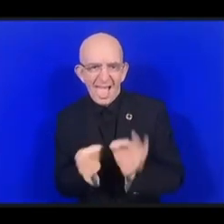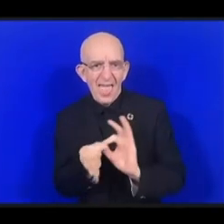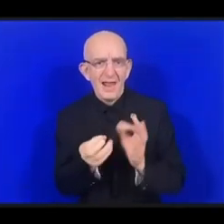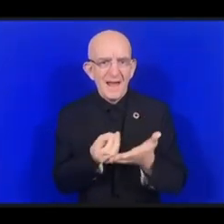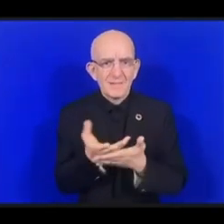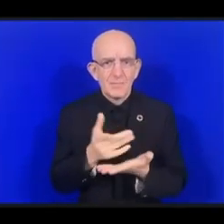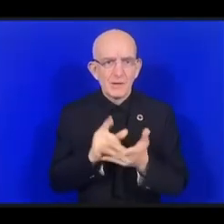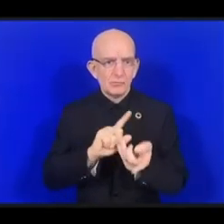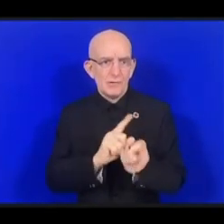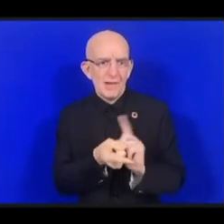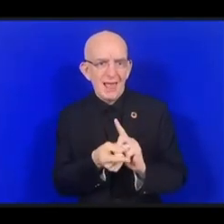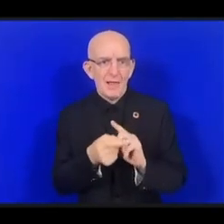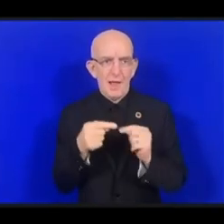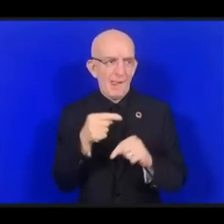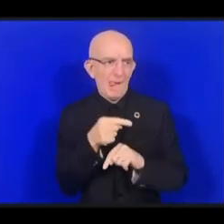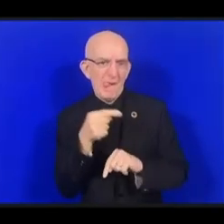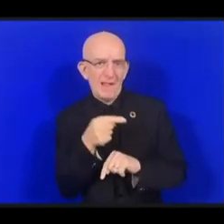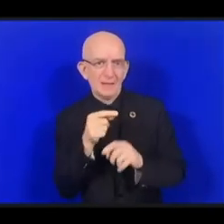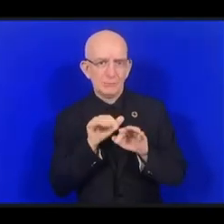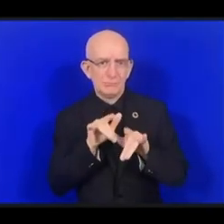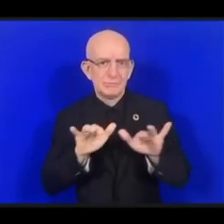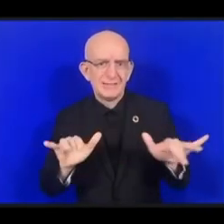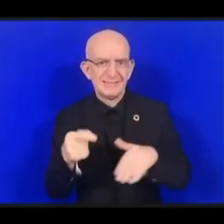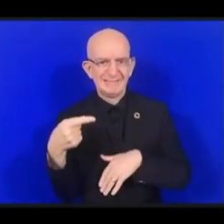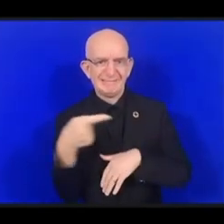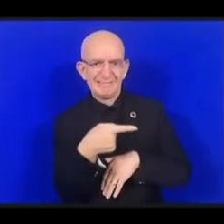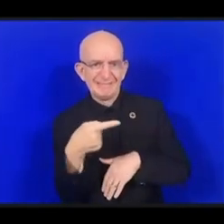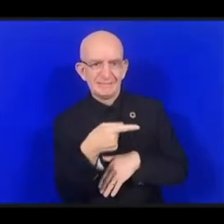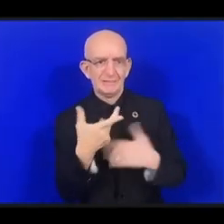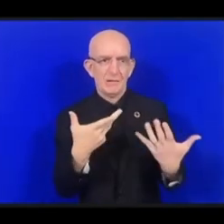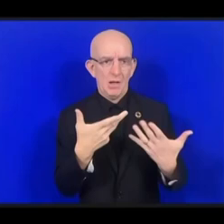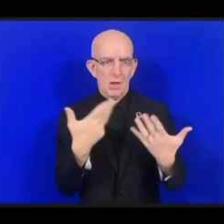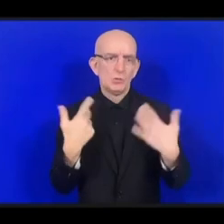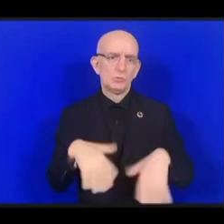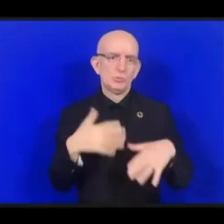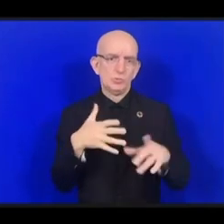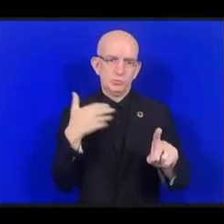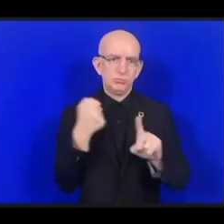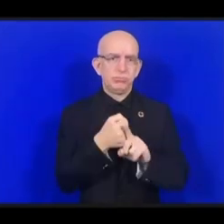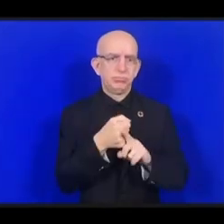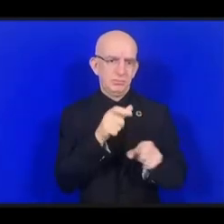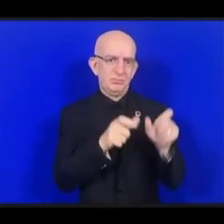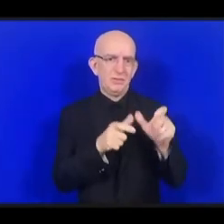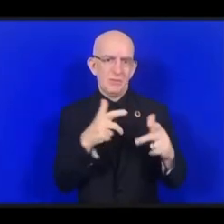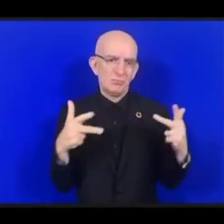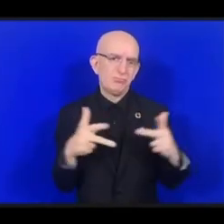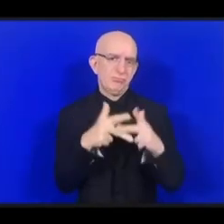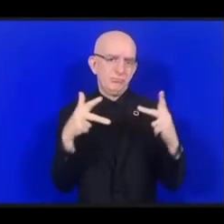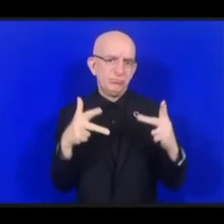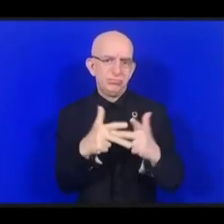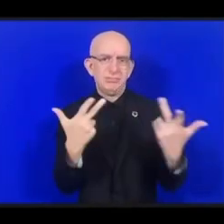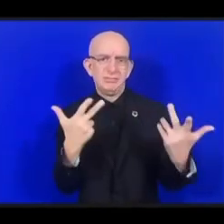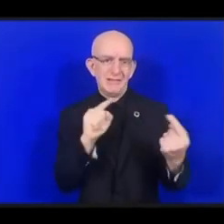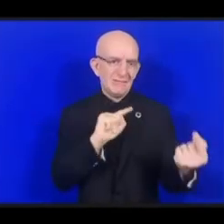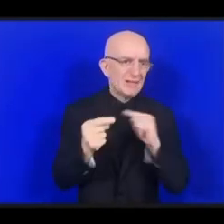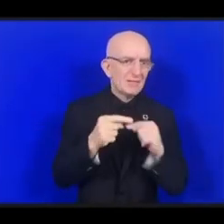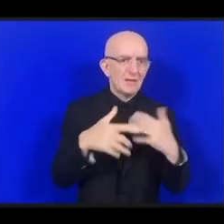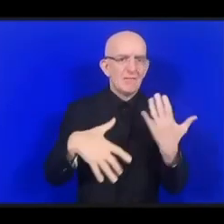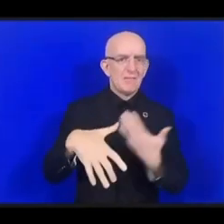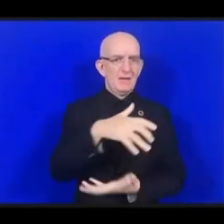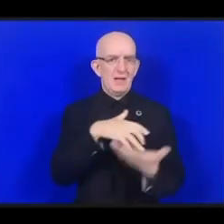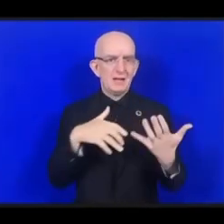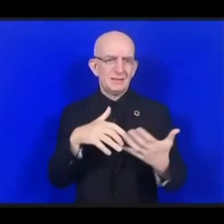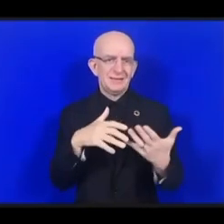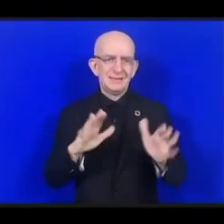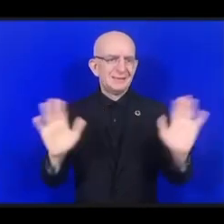ます皆さんインターネットは無法地帯であってはなりません厳格なインターネット規制